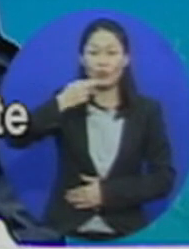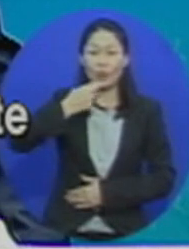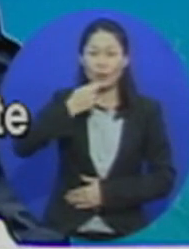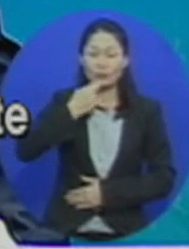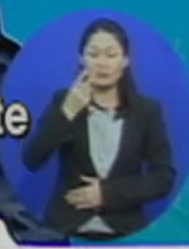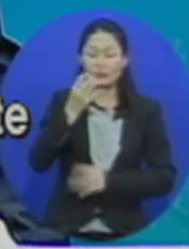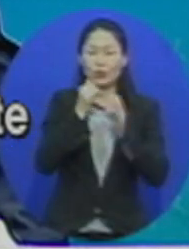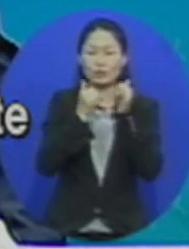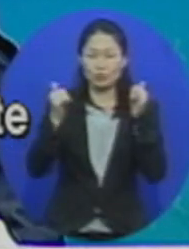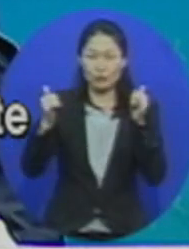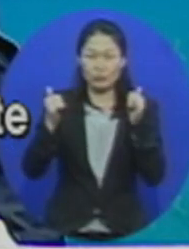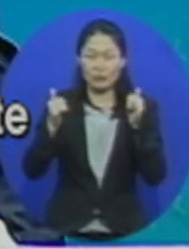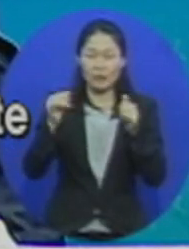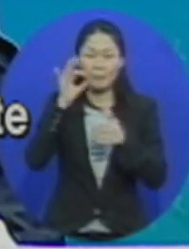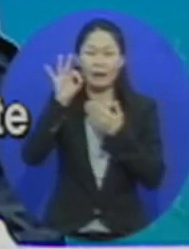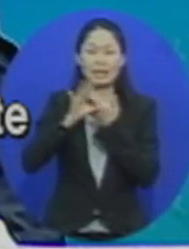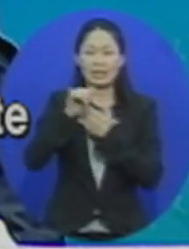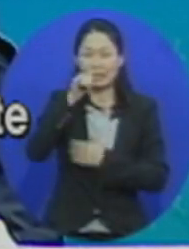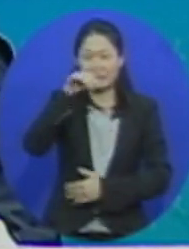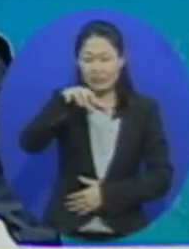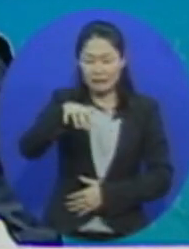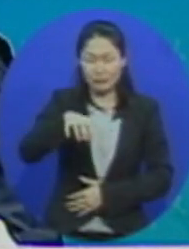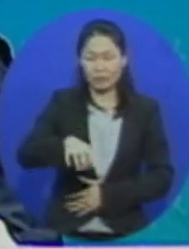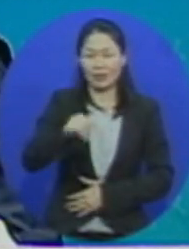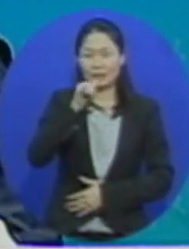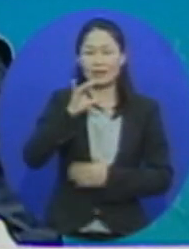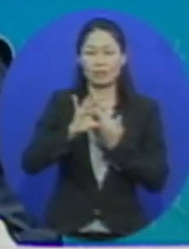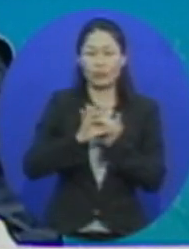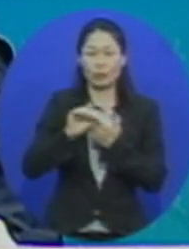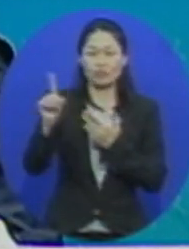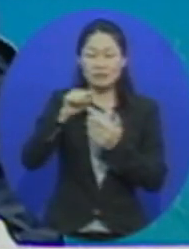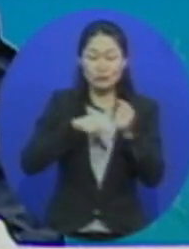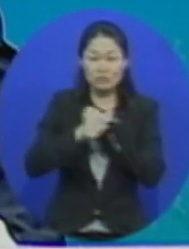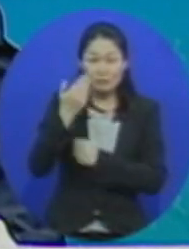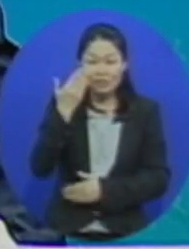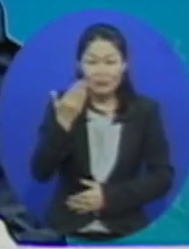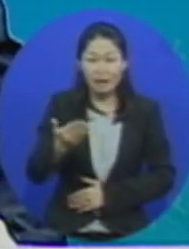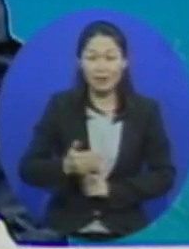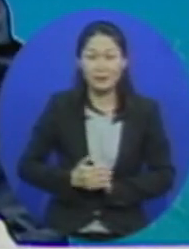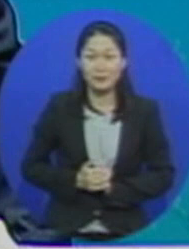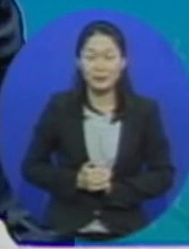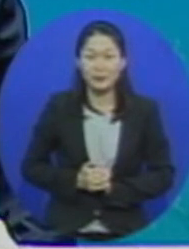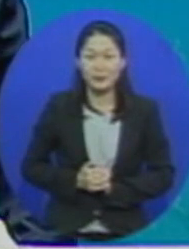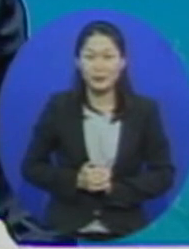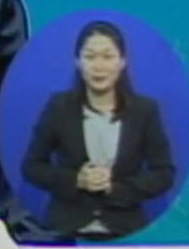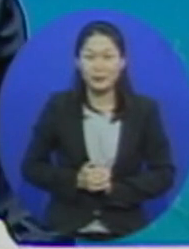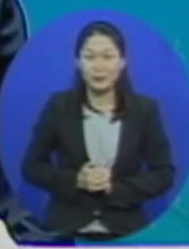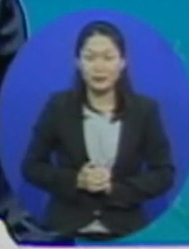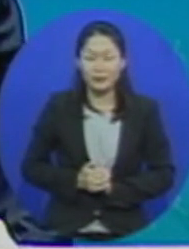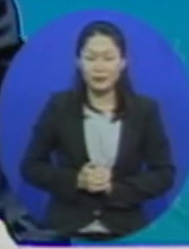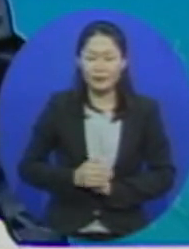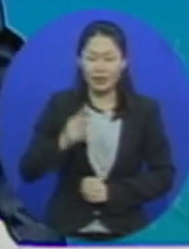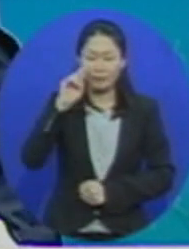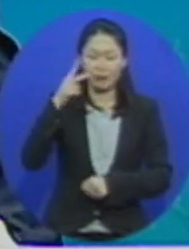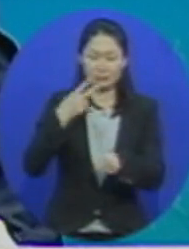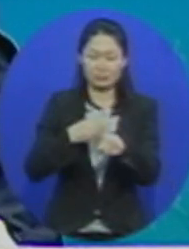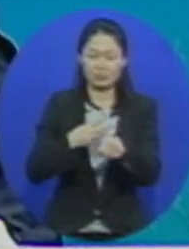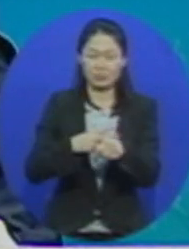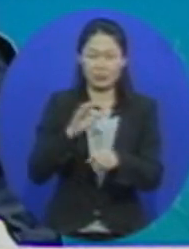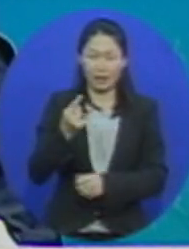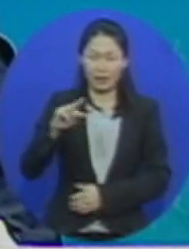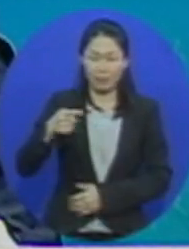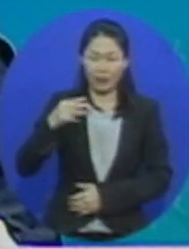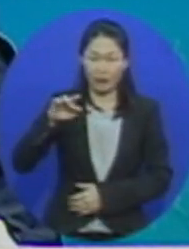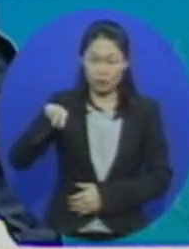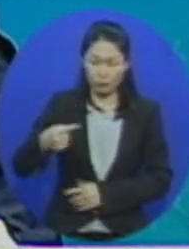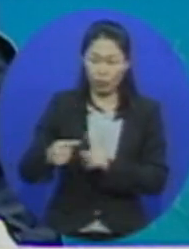성도들이 만약에 있다면 무슨 까닭 이지요 사도 바울이 앱의 슬 교회 교우들에게